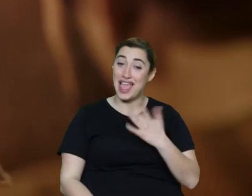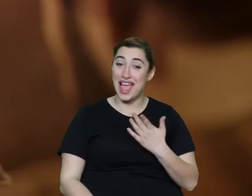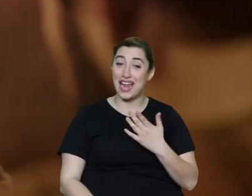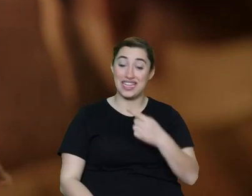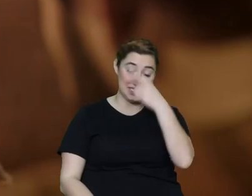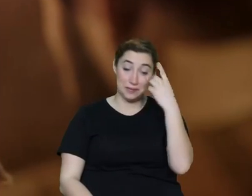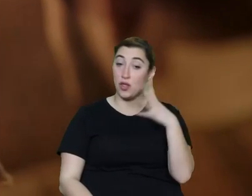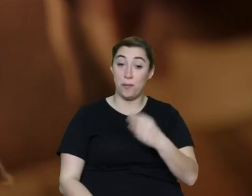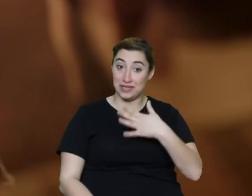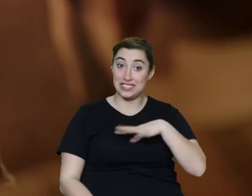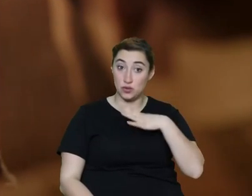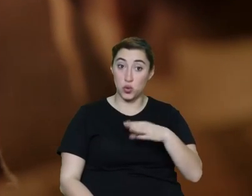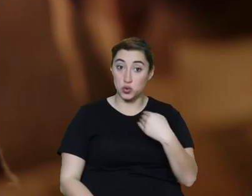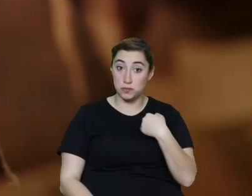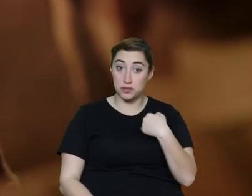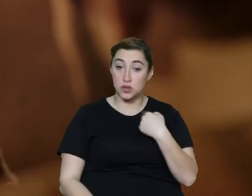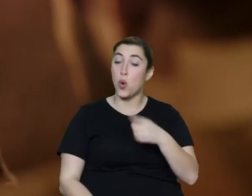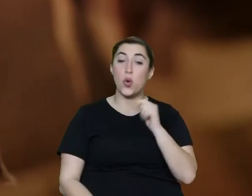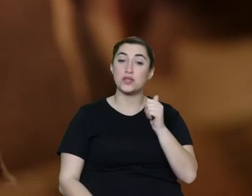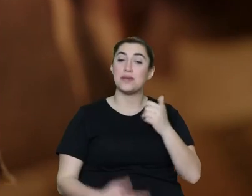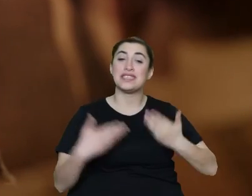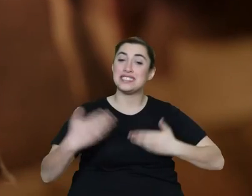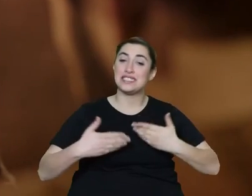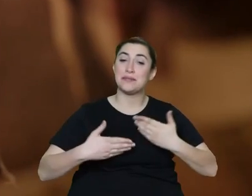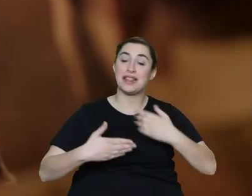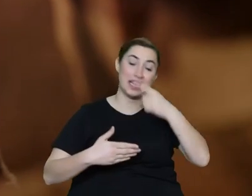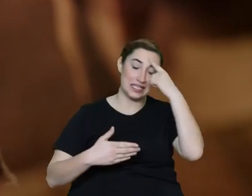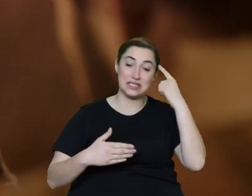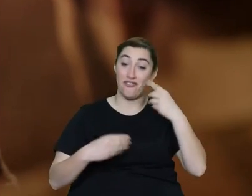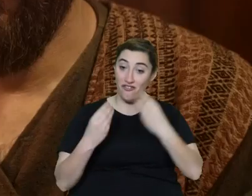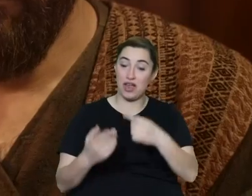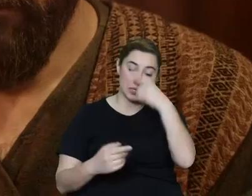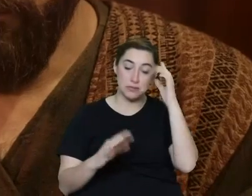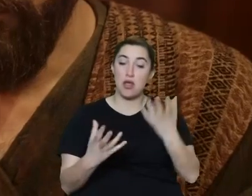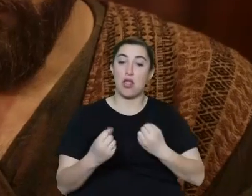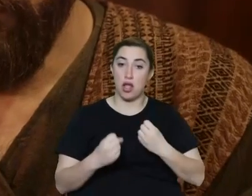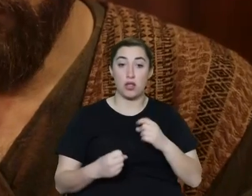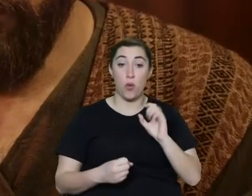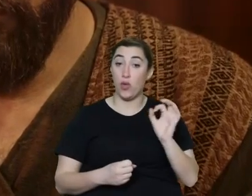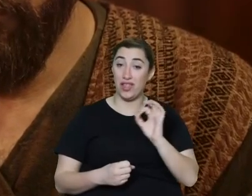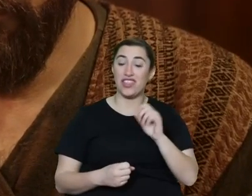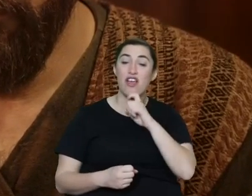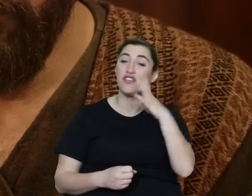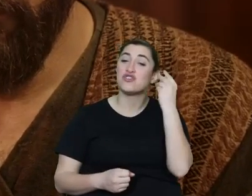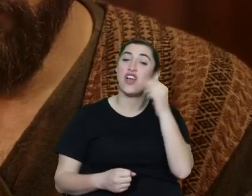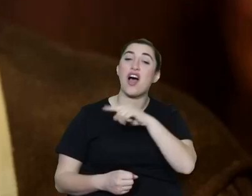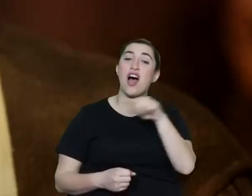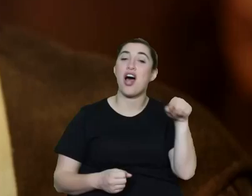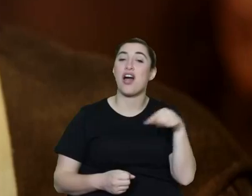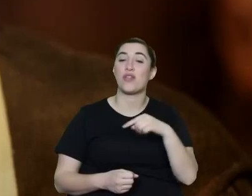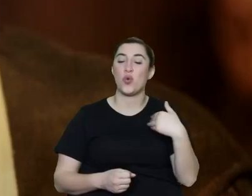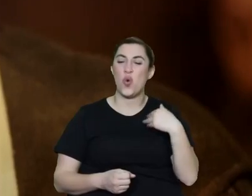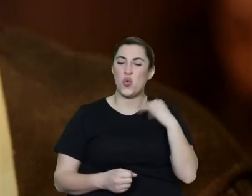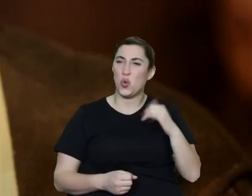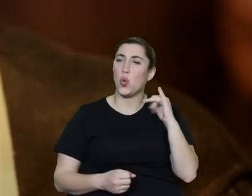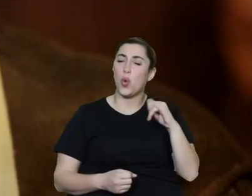ki nasip istersin bizden, öyleyse hizmet et, nasibini al. Böyle deyince yanlış anlar, lafı